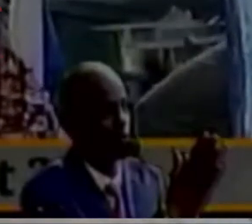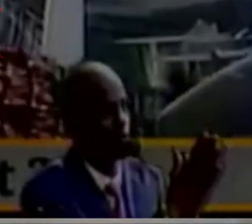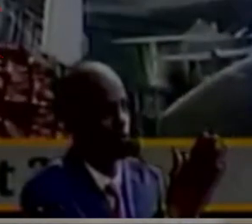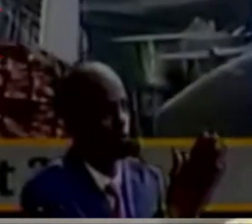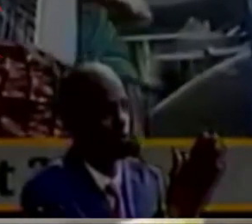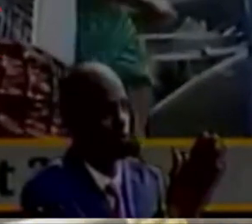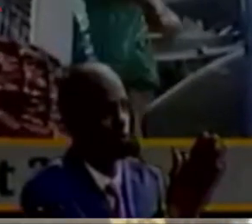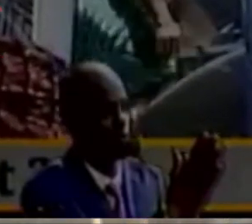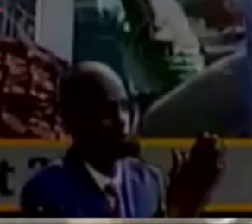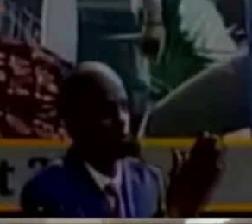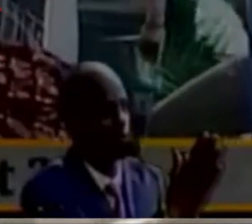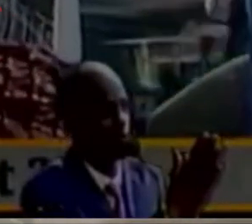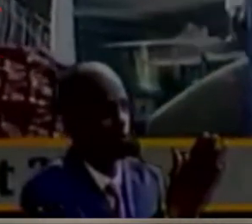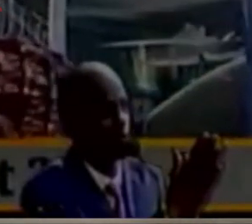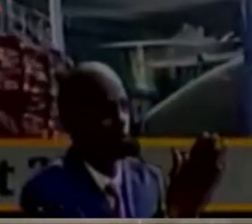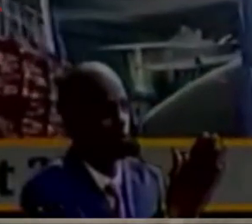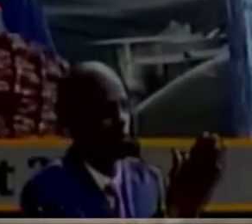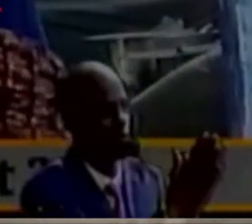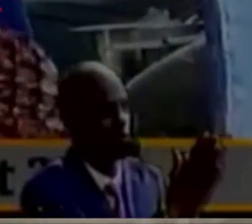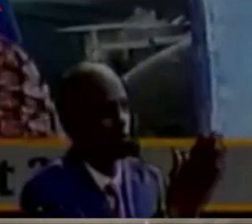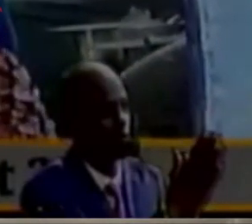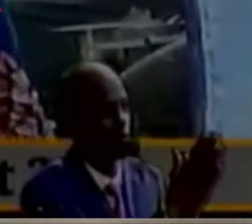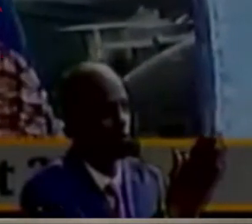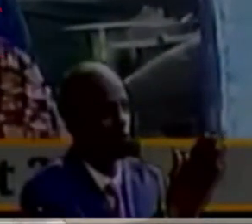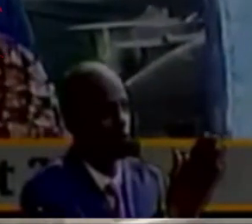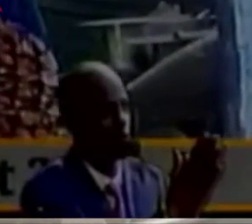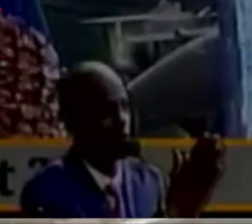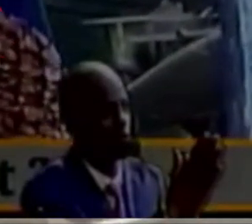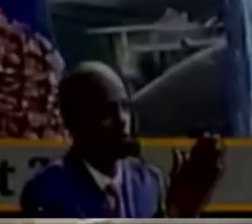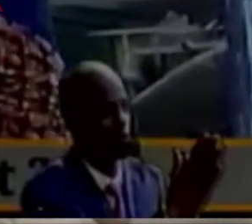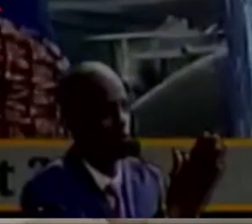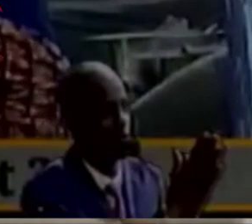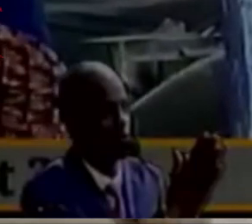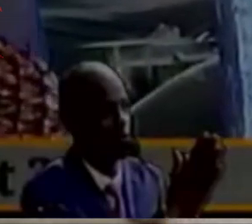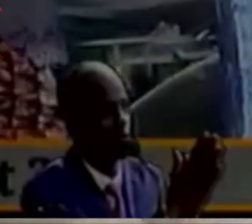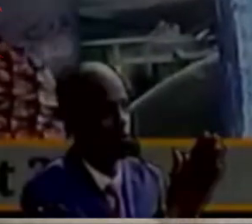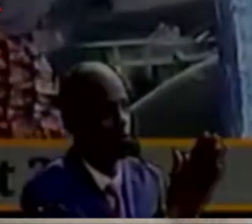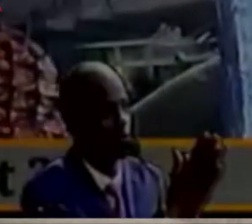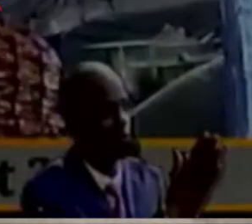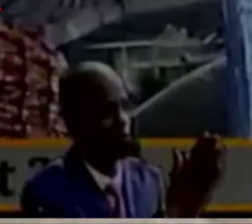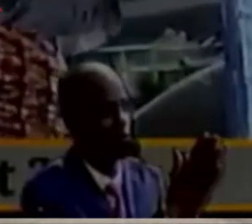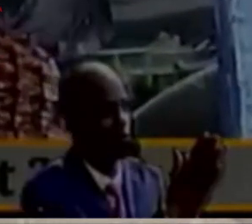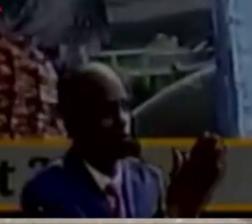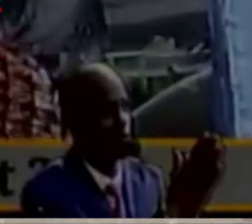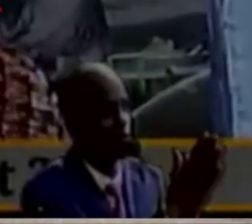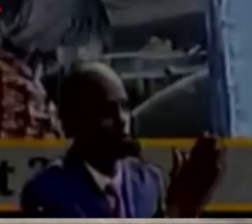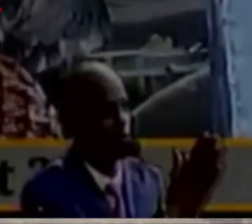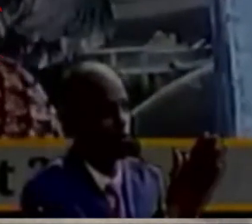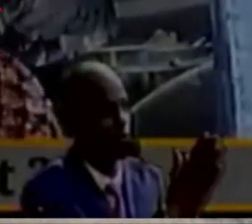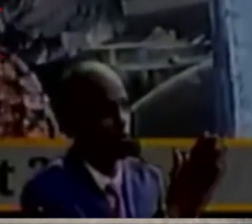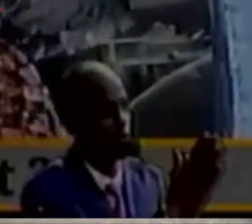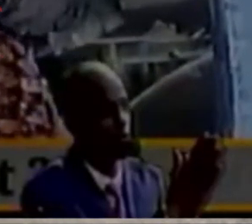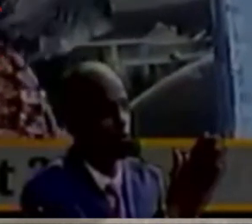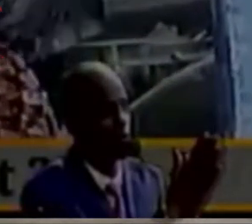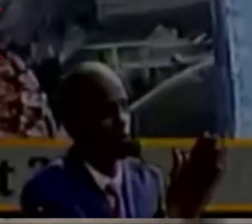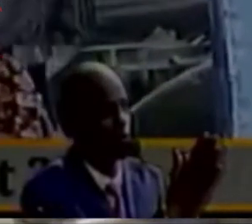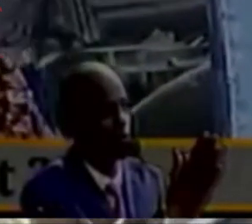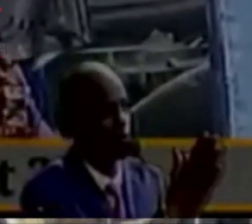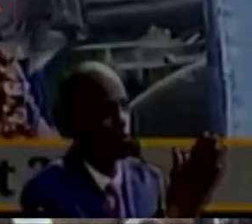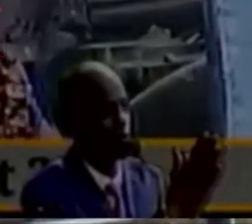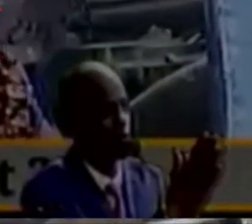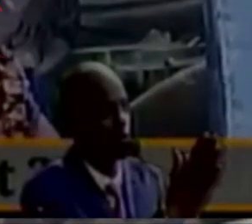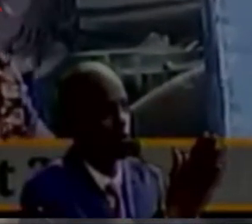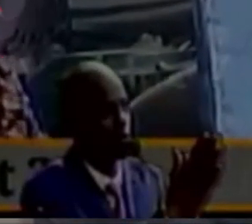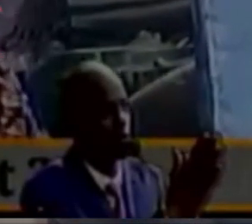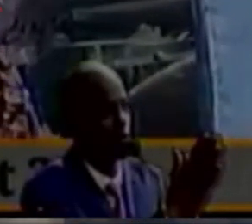là. Vous faites quoi pour dire à moi, pas faire quoi pour qu'il me l'en Ou fait quoi pour acheter, mais on va faire bénéfice pour qu'on mette en main. Parce qu'on est debout